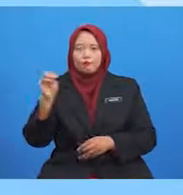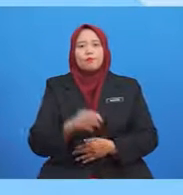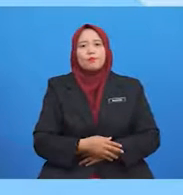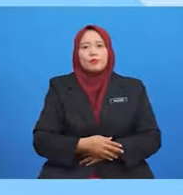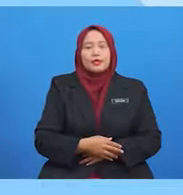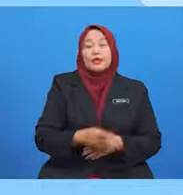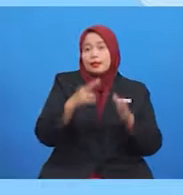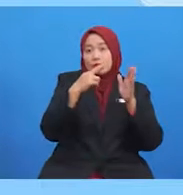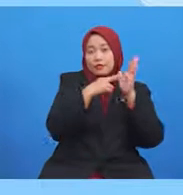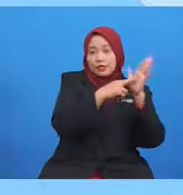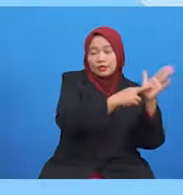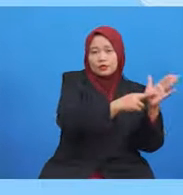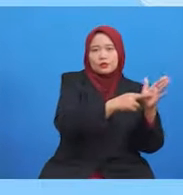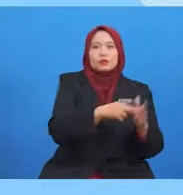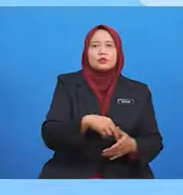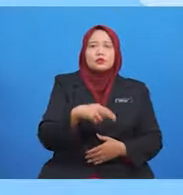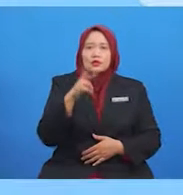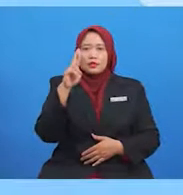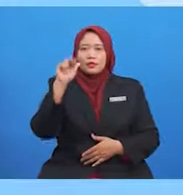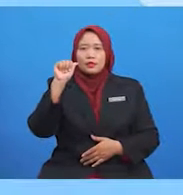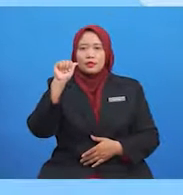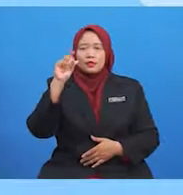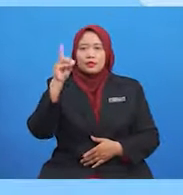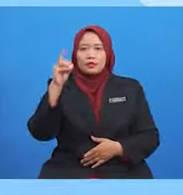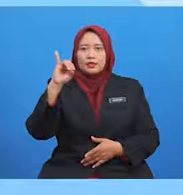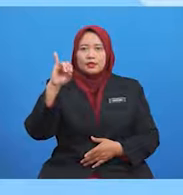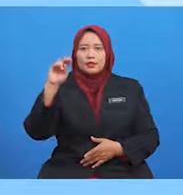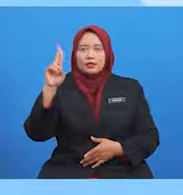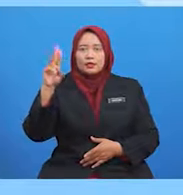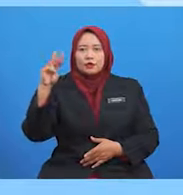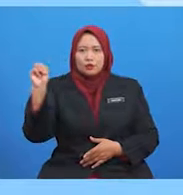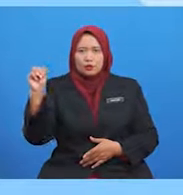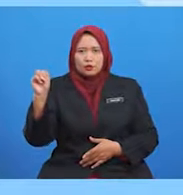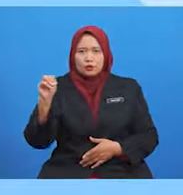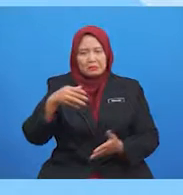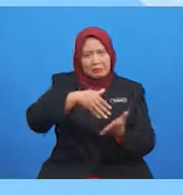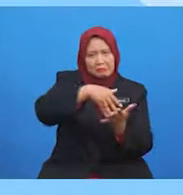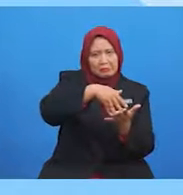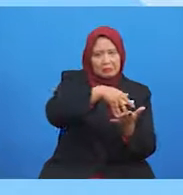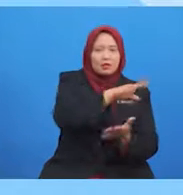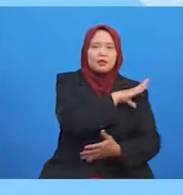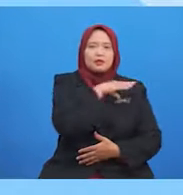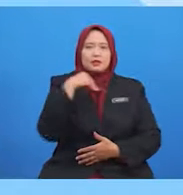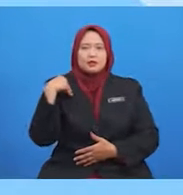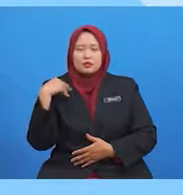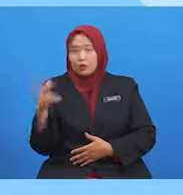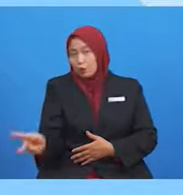menunjukkan radium yang kurang stabil dan radium yang lebih stabil.